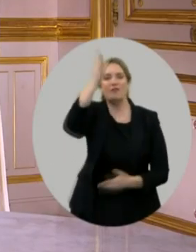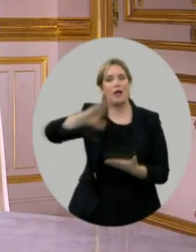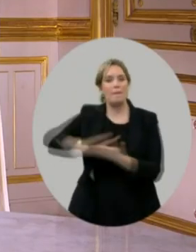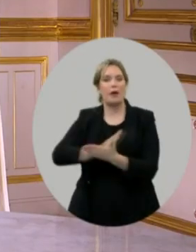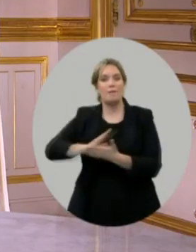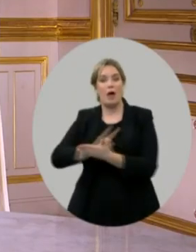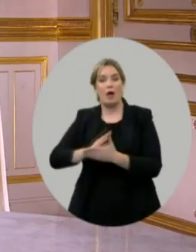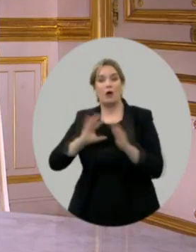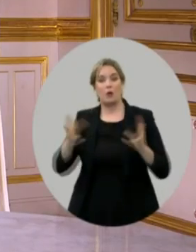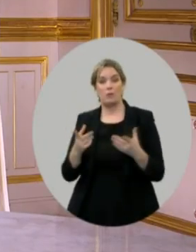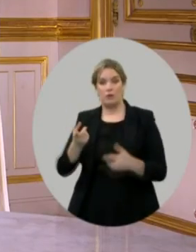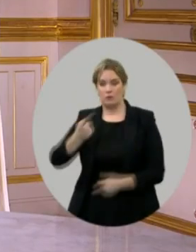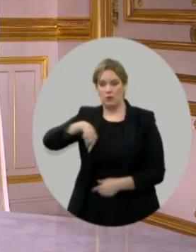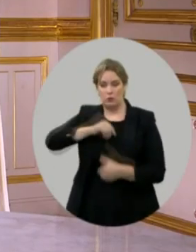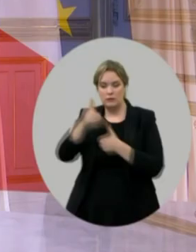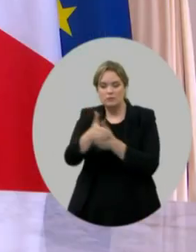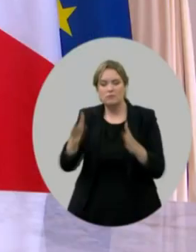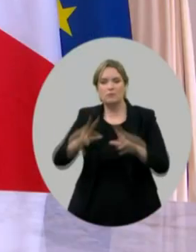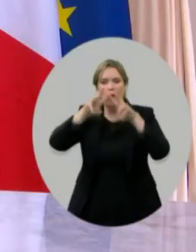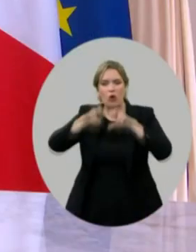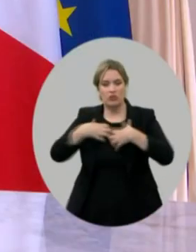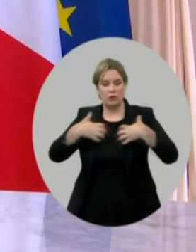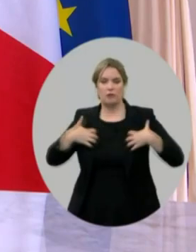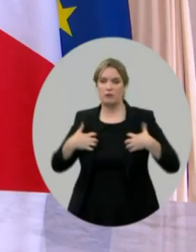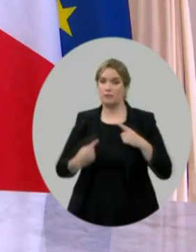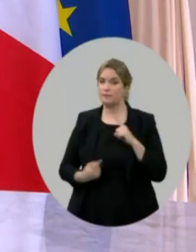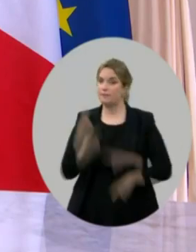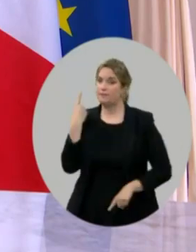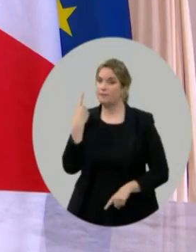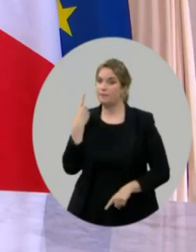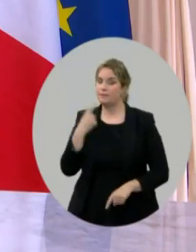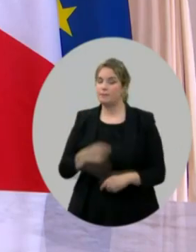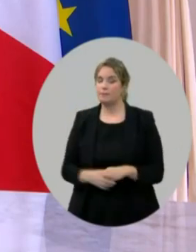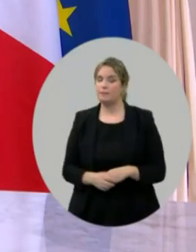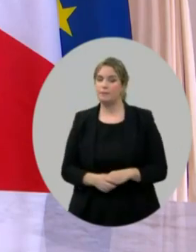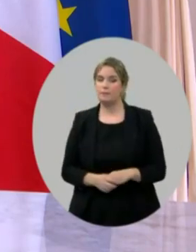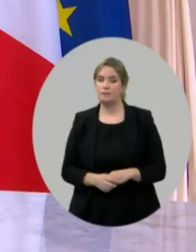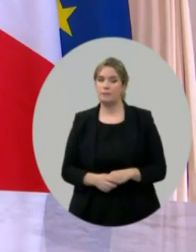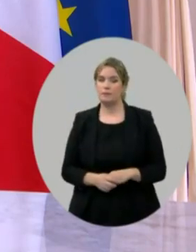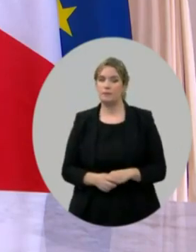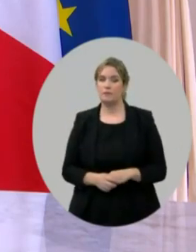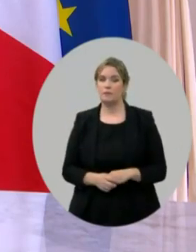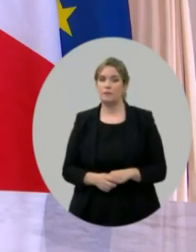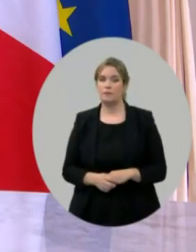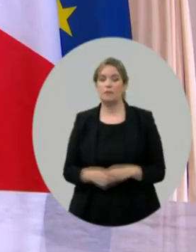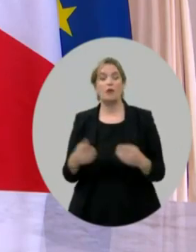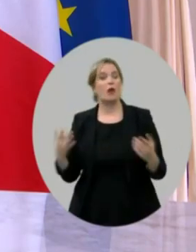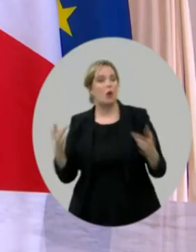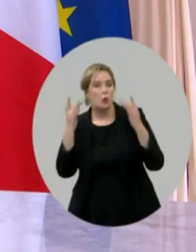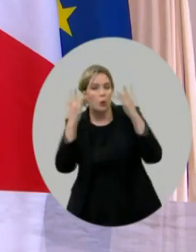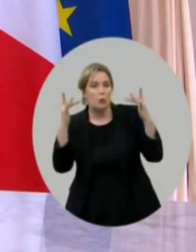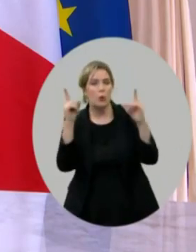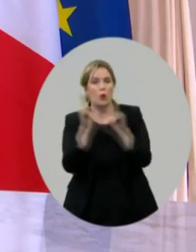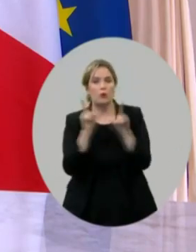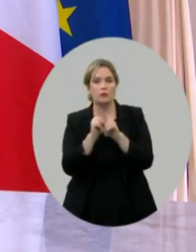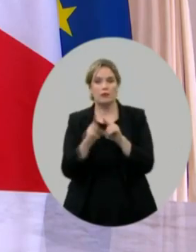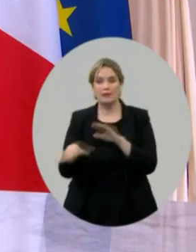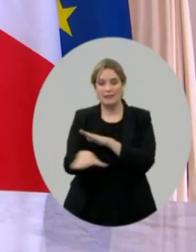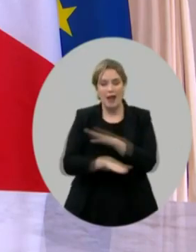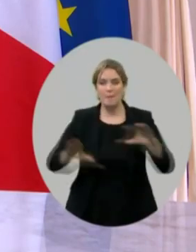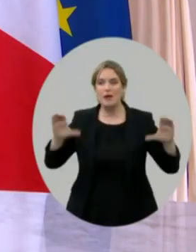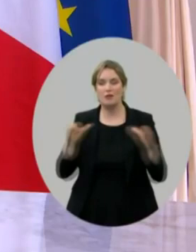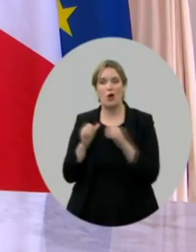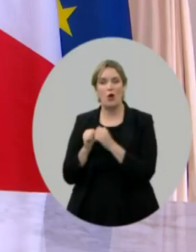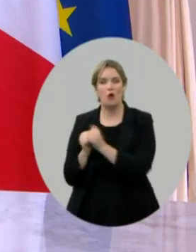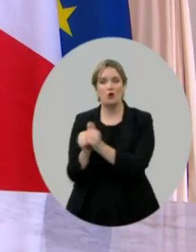pourquoi notre recherche est déterminante. Et notre culture est ce socle commun